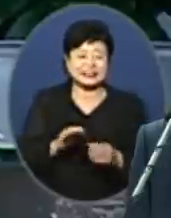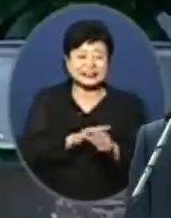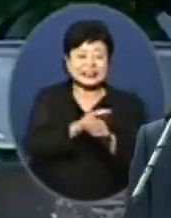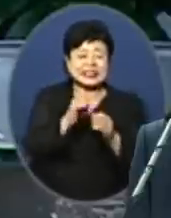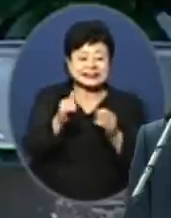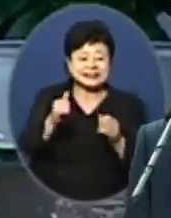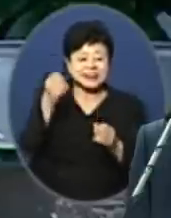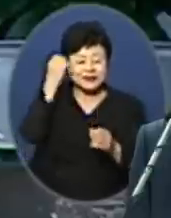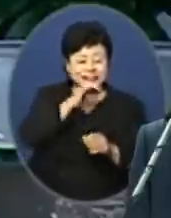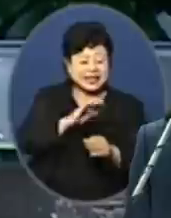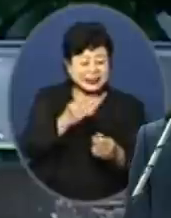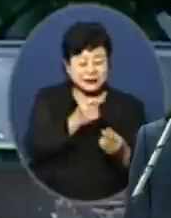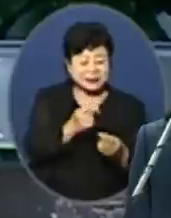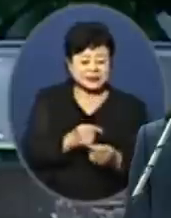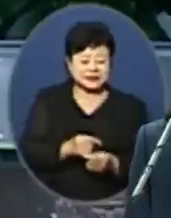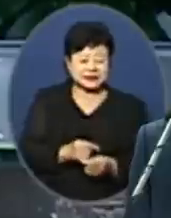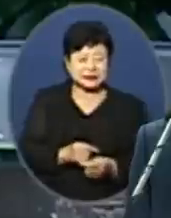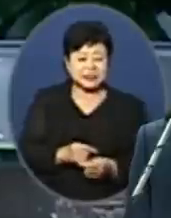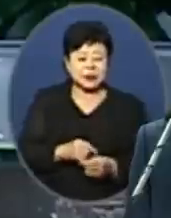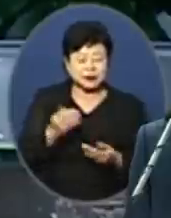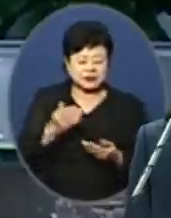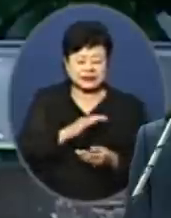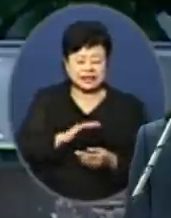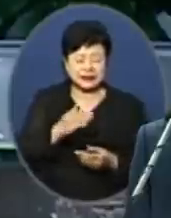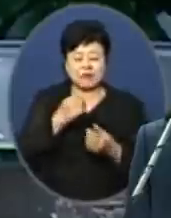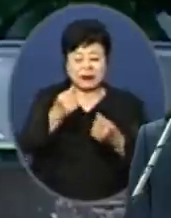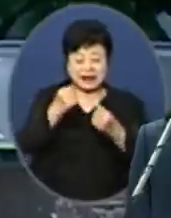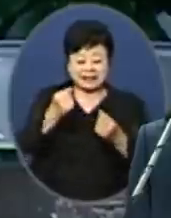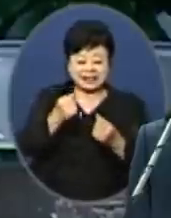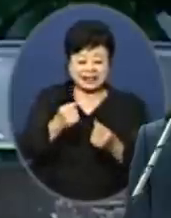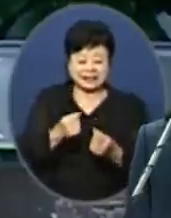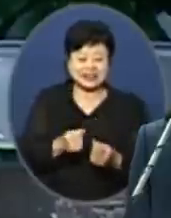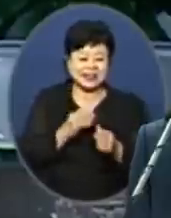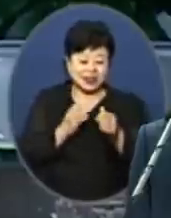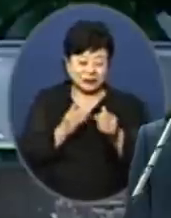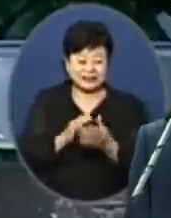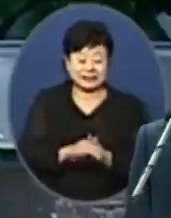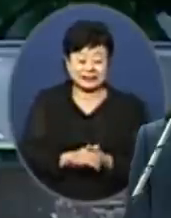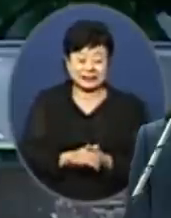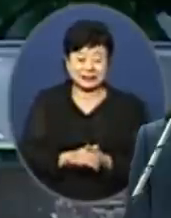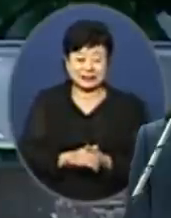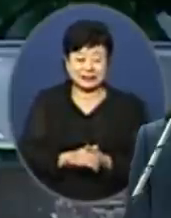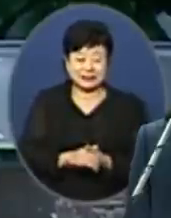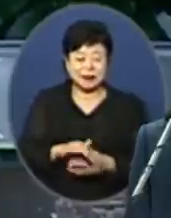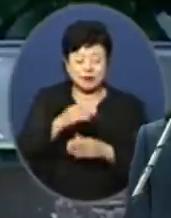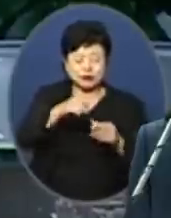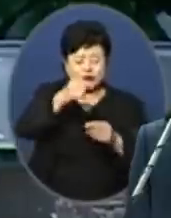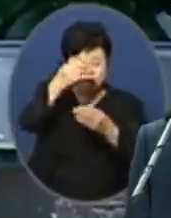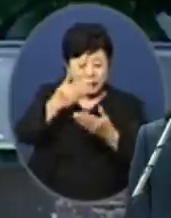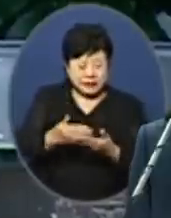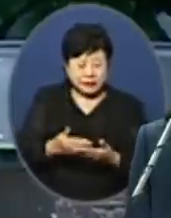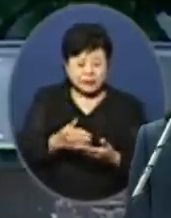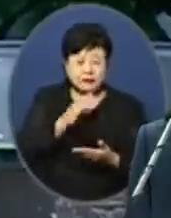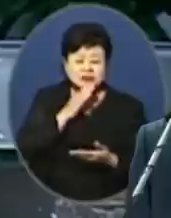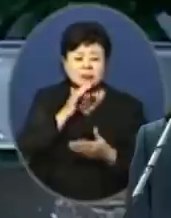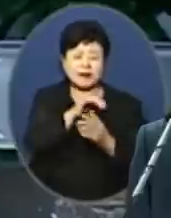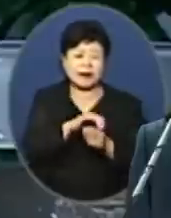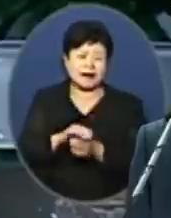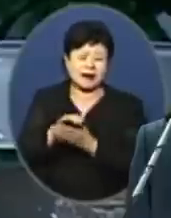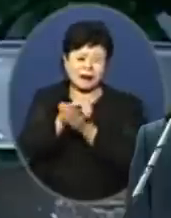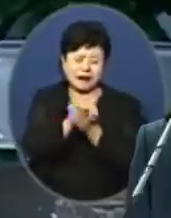사랑하는 자여 내 영혼이 잘됨같이 내가 범사에 잘되고 강건하기를 간구하노라. 전인 구원 얼마나